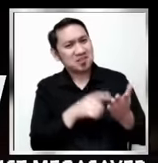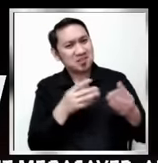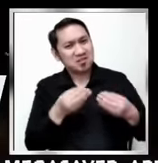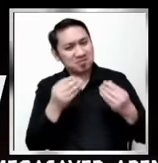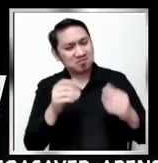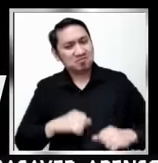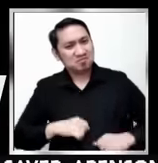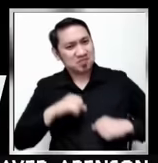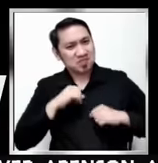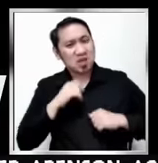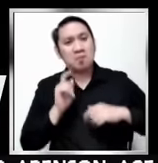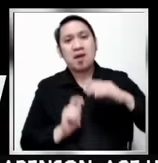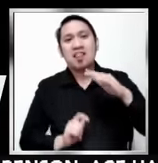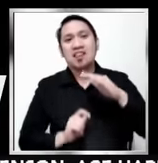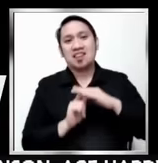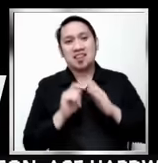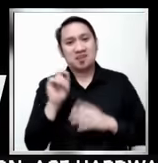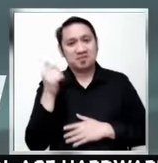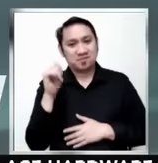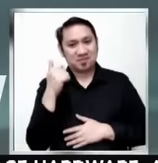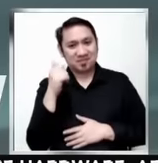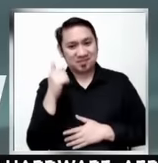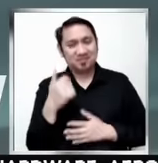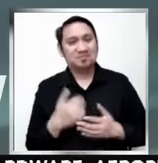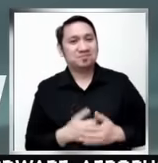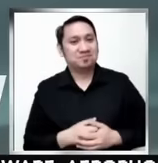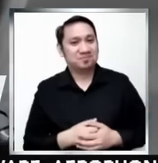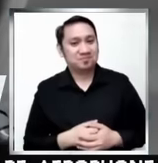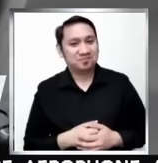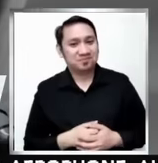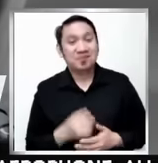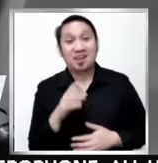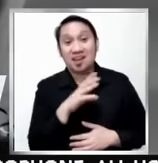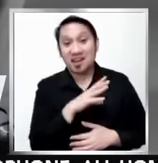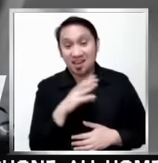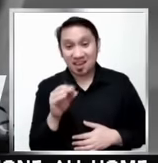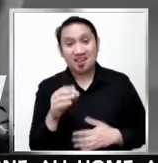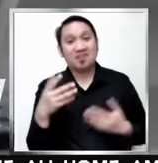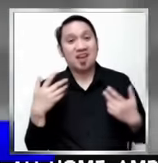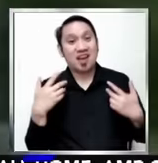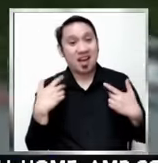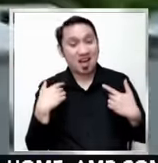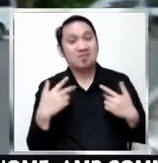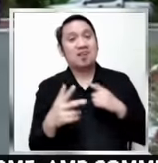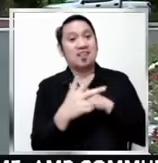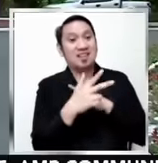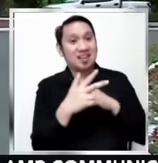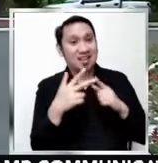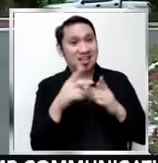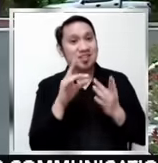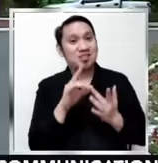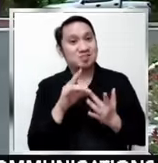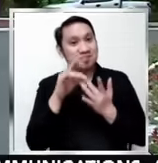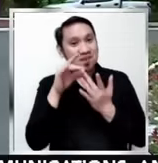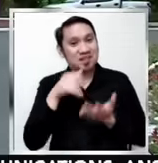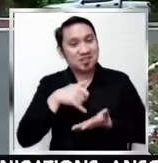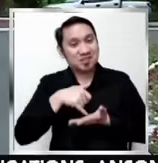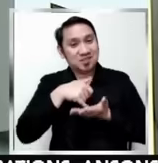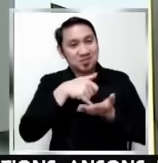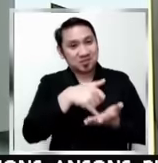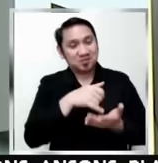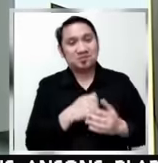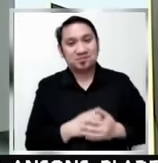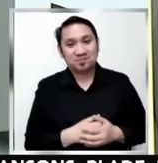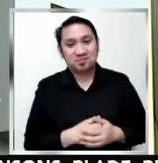10 finish sa Miss Universe sa El Salvador at mag-uwi ng 3 special awards. Ipinasa ni Bulacan 6th District